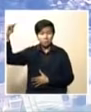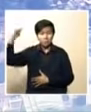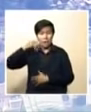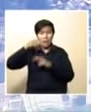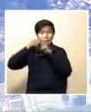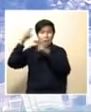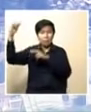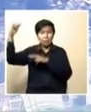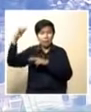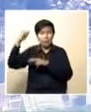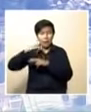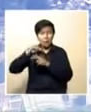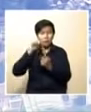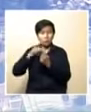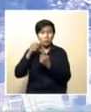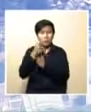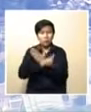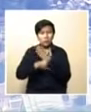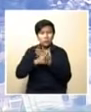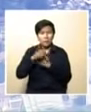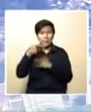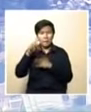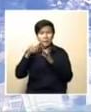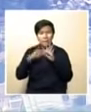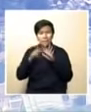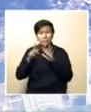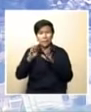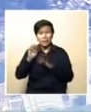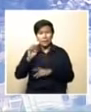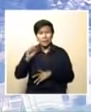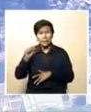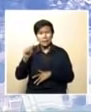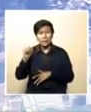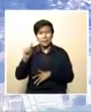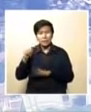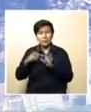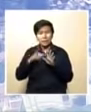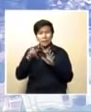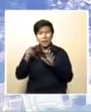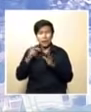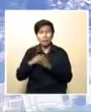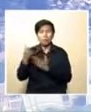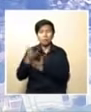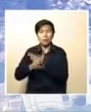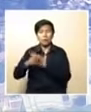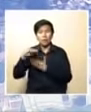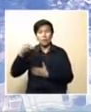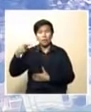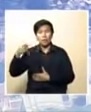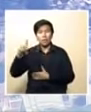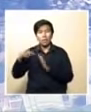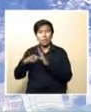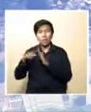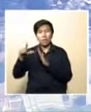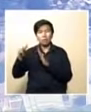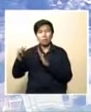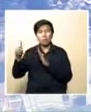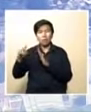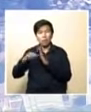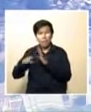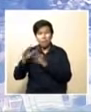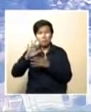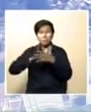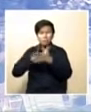ากมาเลเซียซึ่งเข้ามาทางบกไอ้ทางบกอ่ะมันไม่มีหลัก fit to fly อะไรนั่นน่ะขณะเดียวกัน